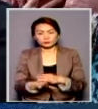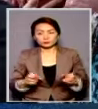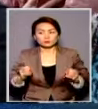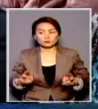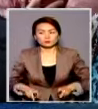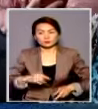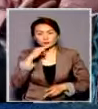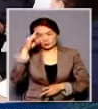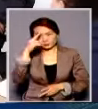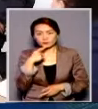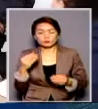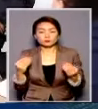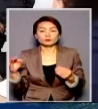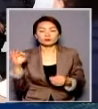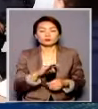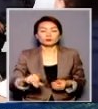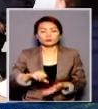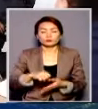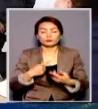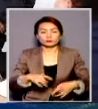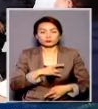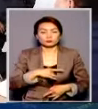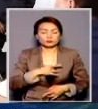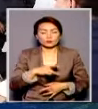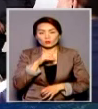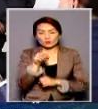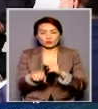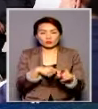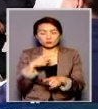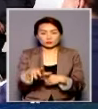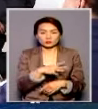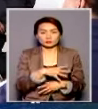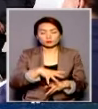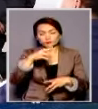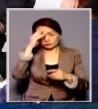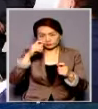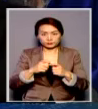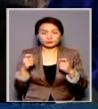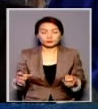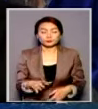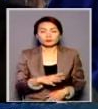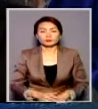төмендетуін, қазақ тілінің мәртебесіне қатысты көкейде жүрген сауалдарын қойып, ұсыныс пікірлерін